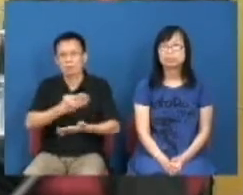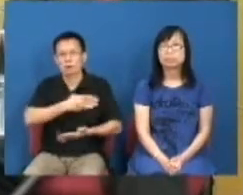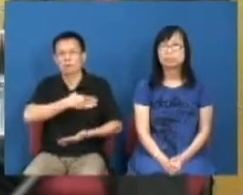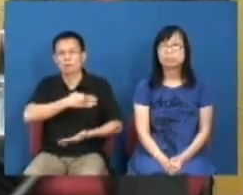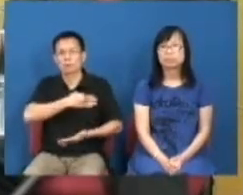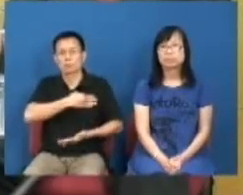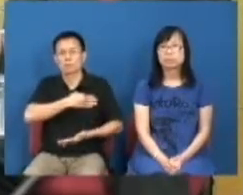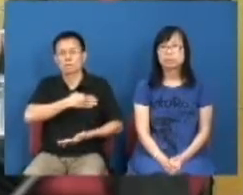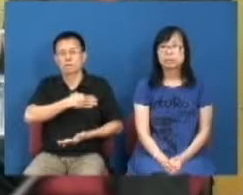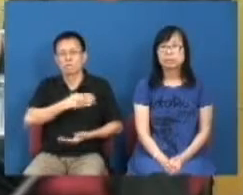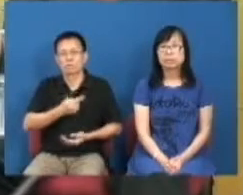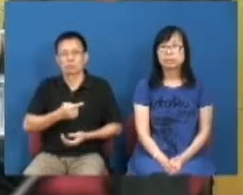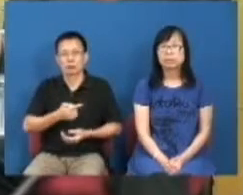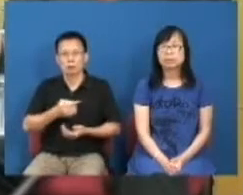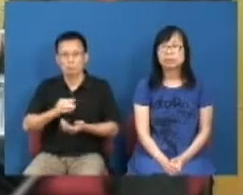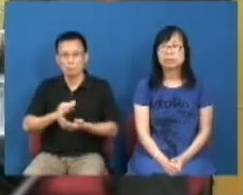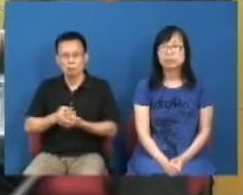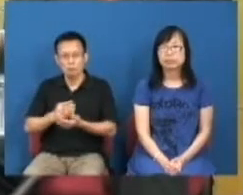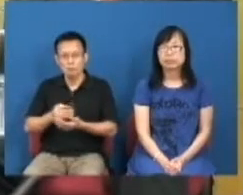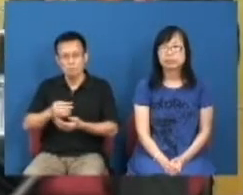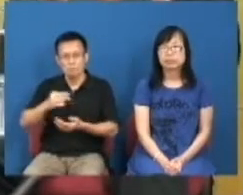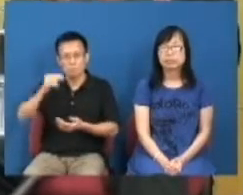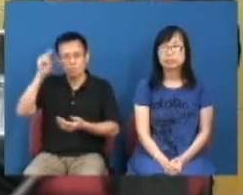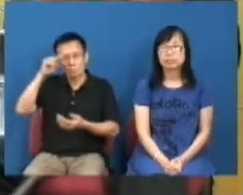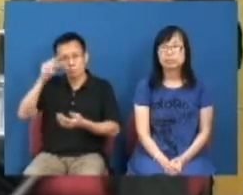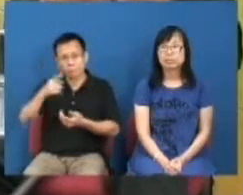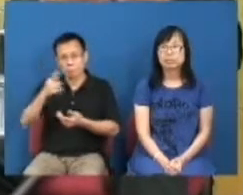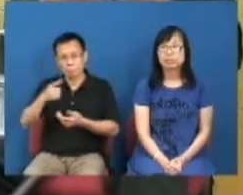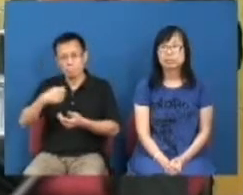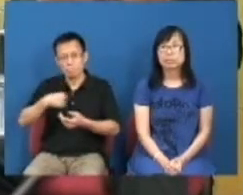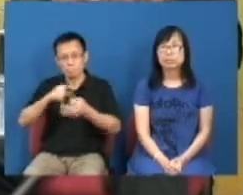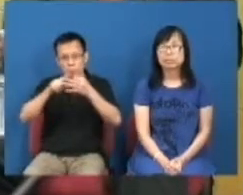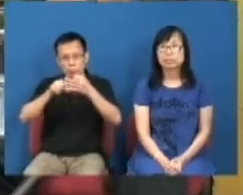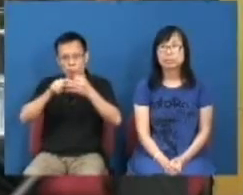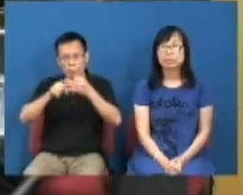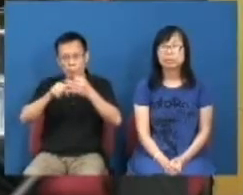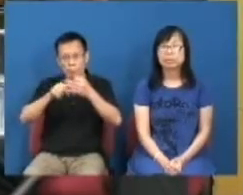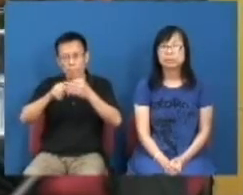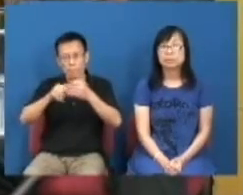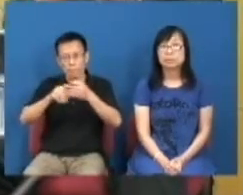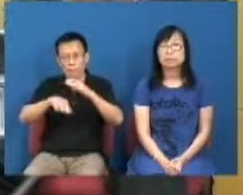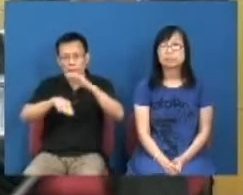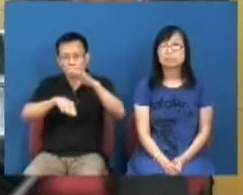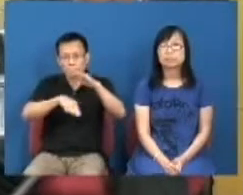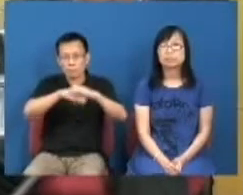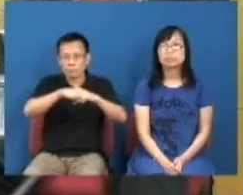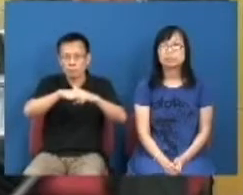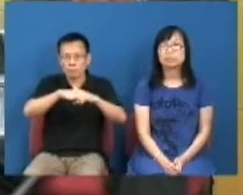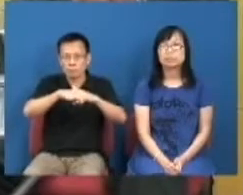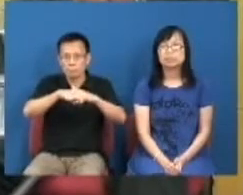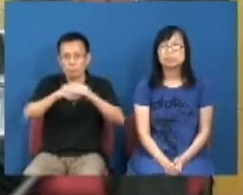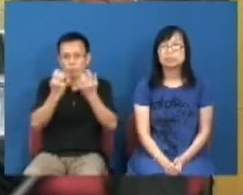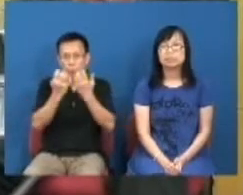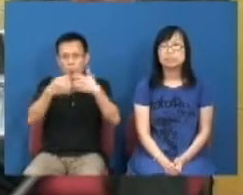資格啦嚇，咁我哋通常就會將我哋嘅名擺喺嗰個機構上邊